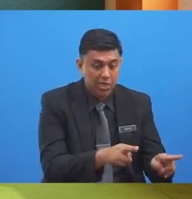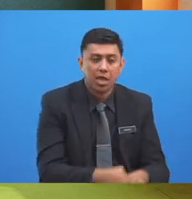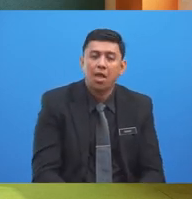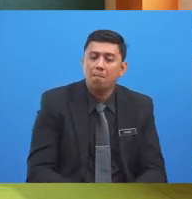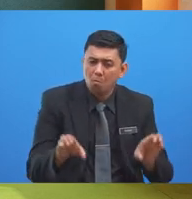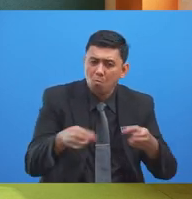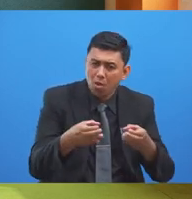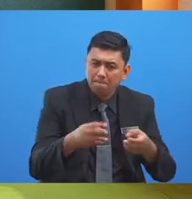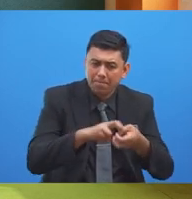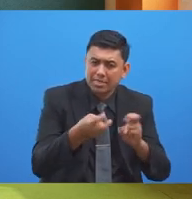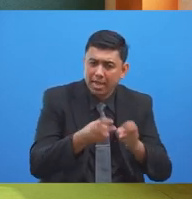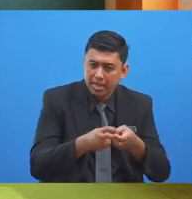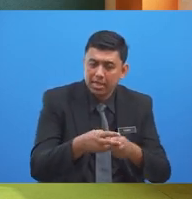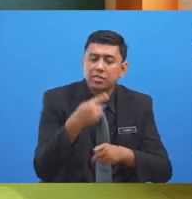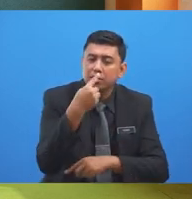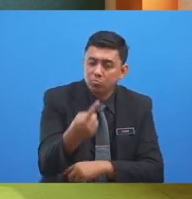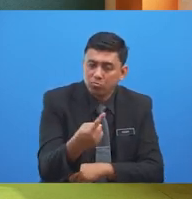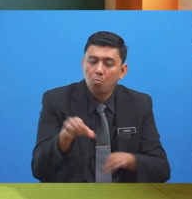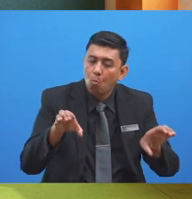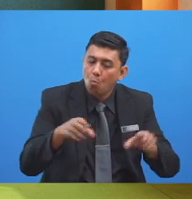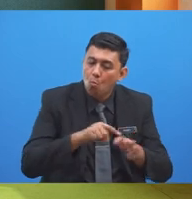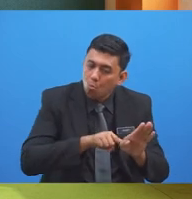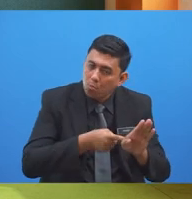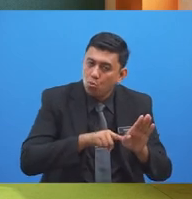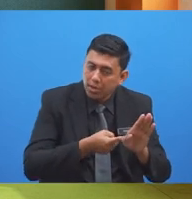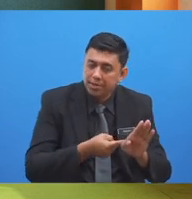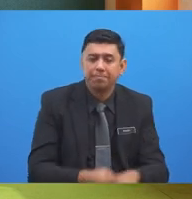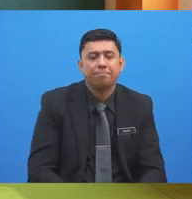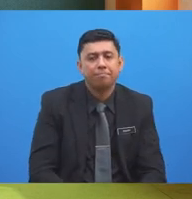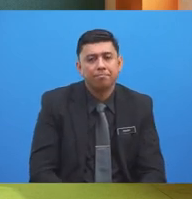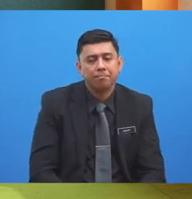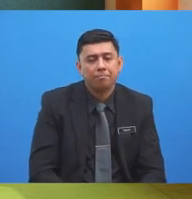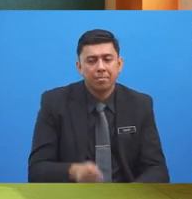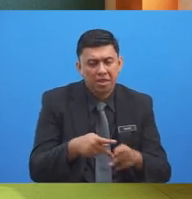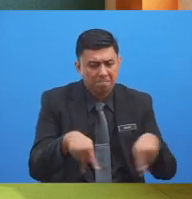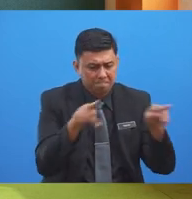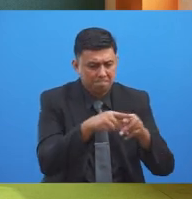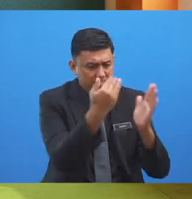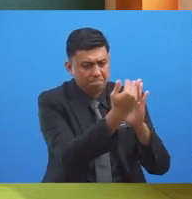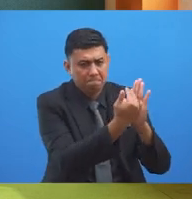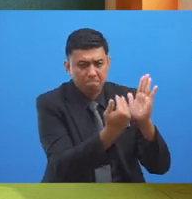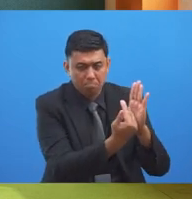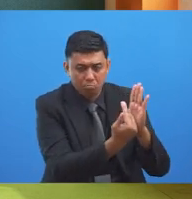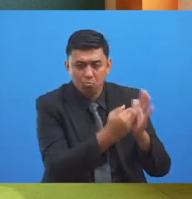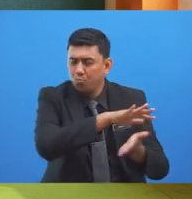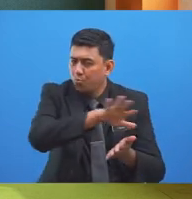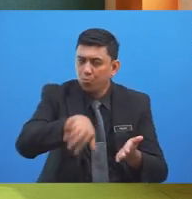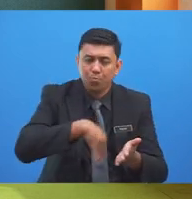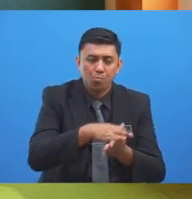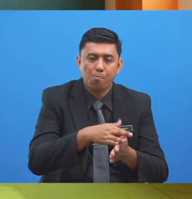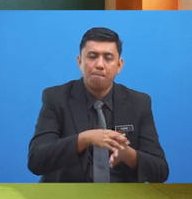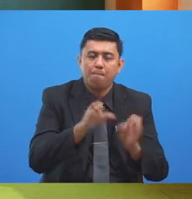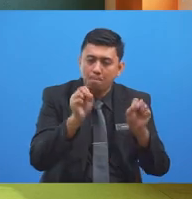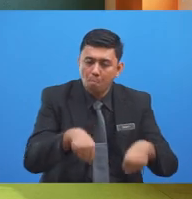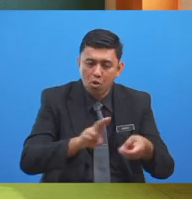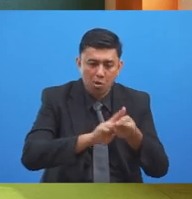penyelesaian masalah terlebih dahulu. Mula-mula, murid-murid perlu menyenaraikan semua